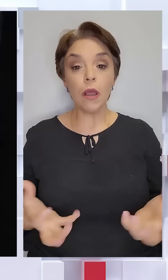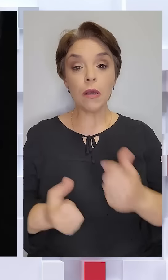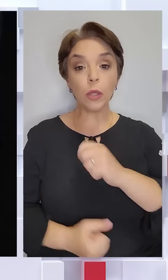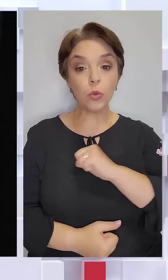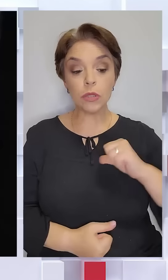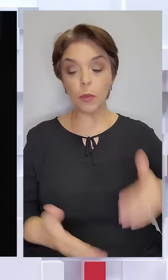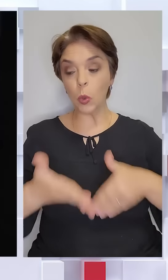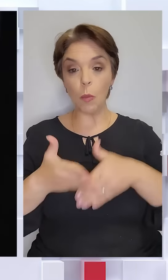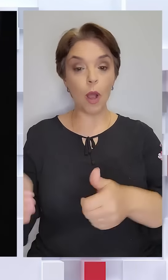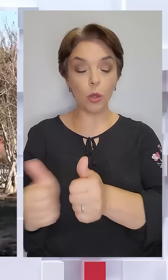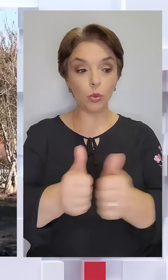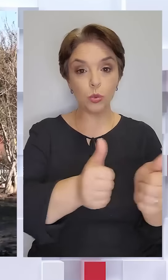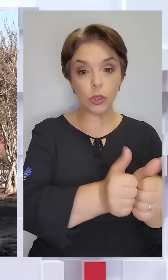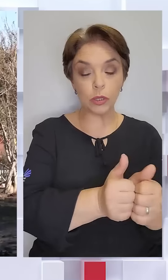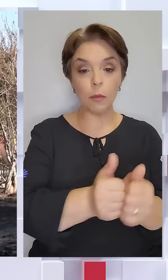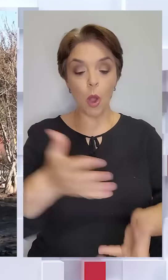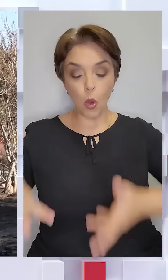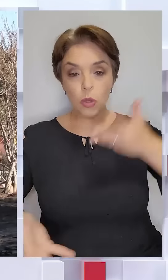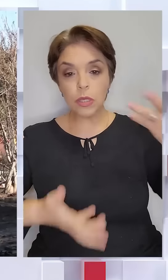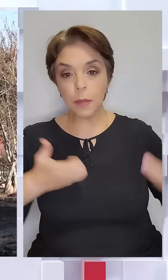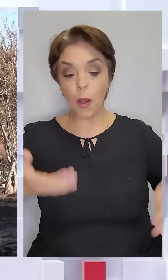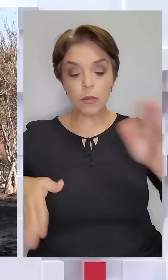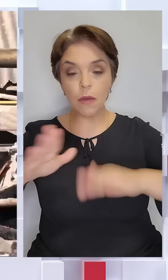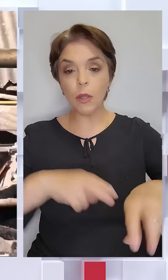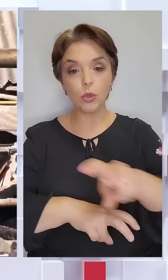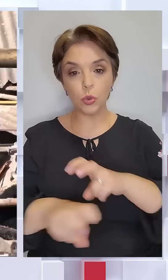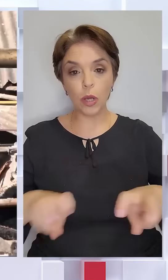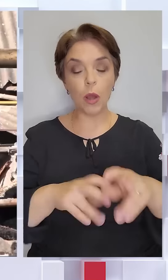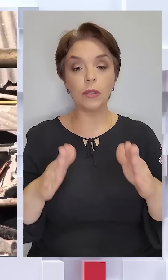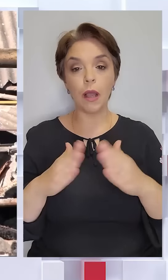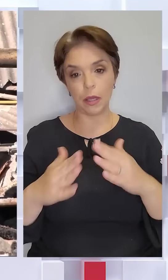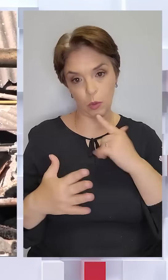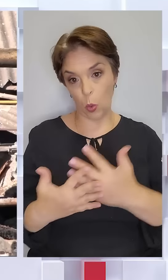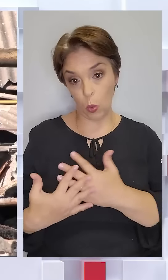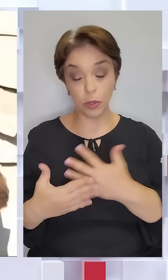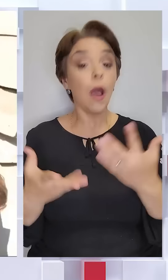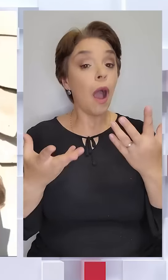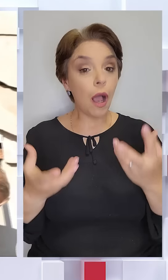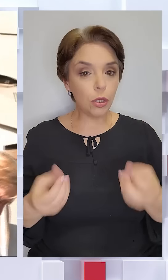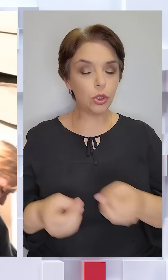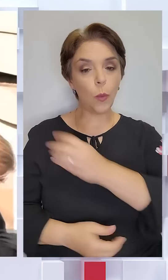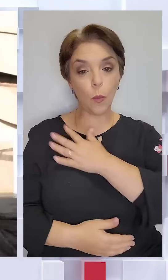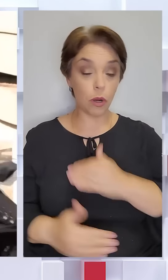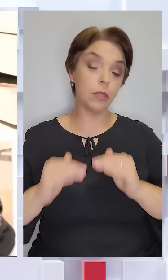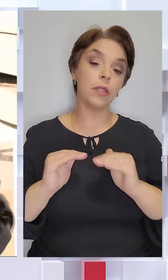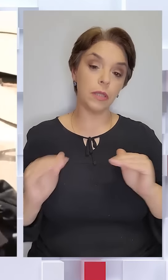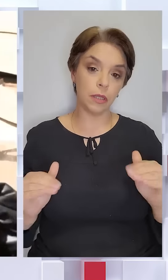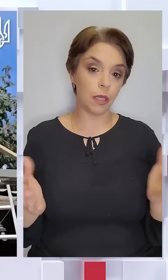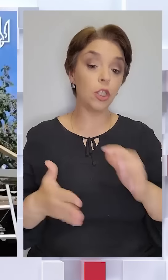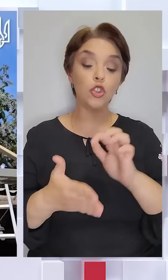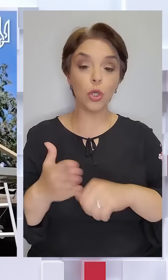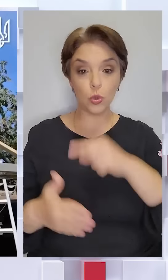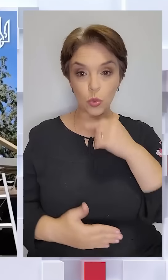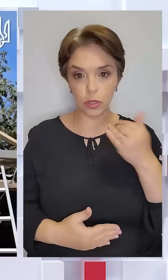рятуються самі, допомагають сусідам, розгрібають завали та шукають хатніх улюбленців. А ще поранені діти, яких